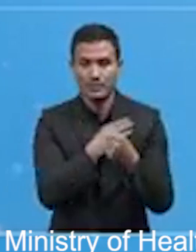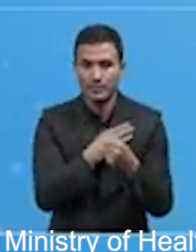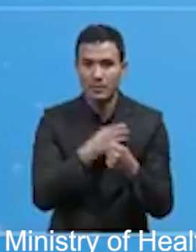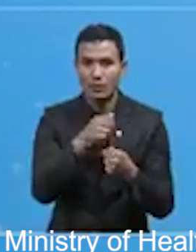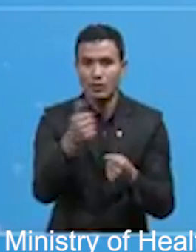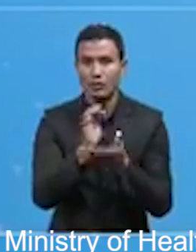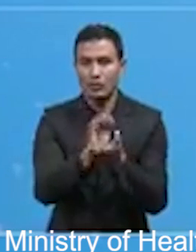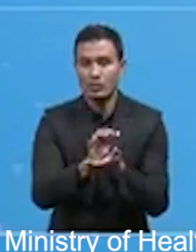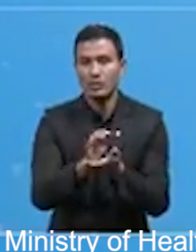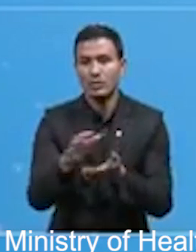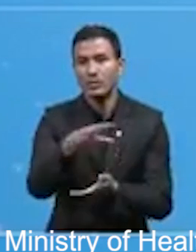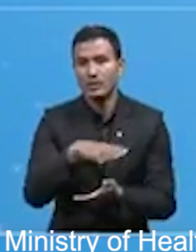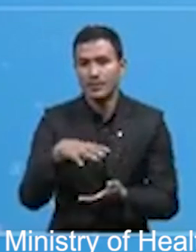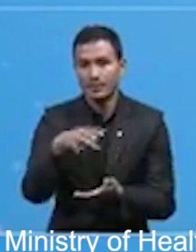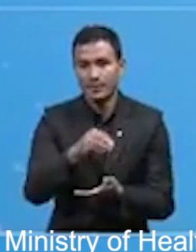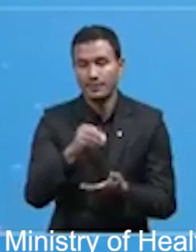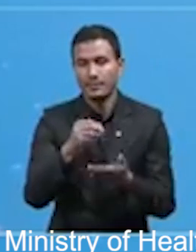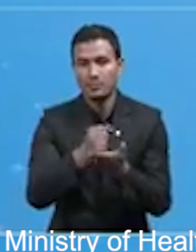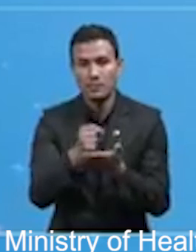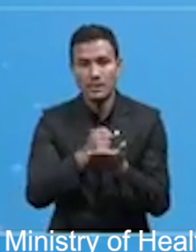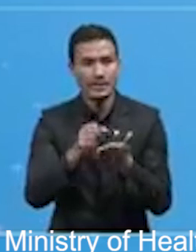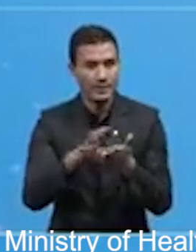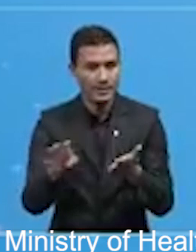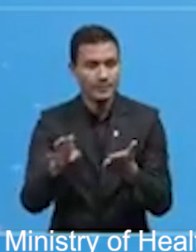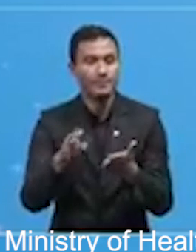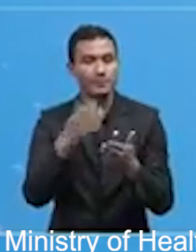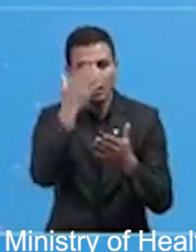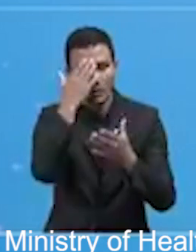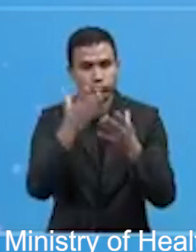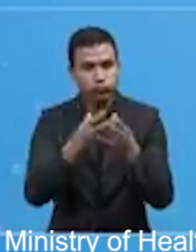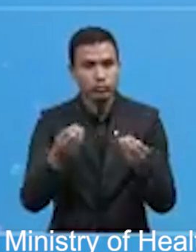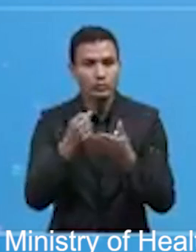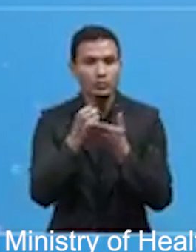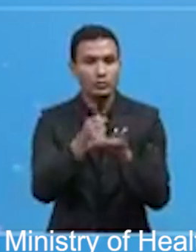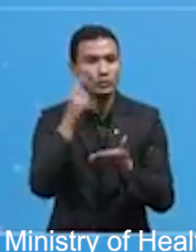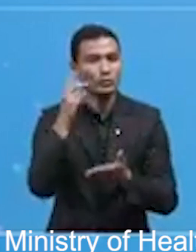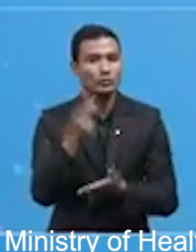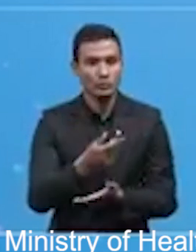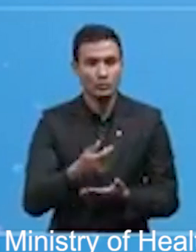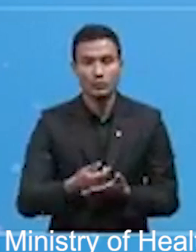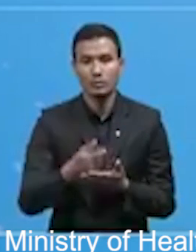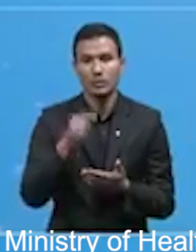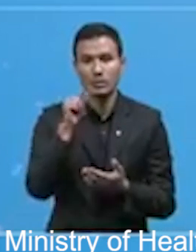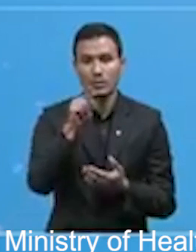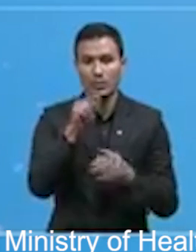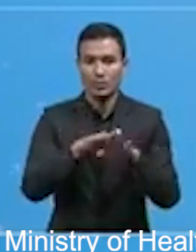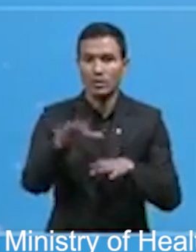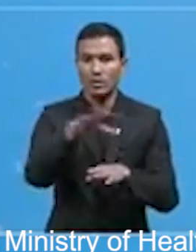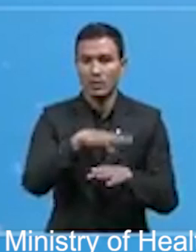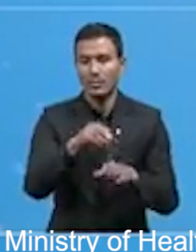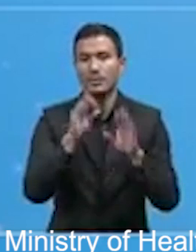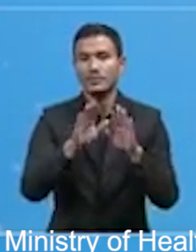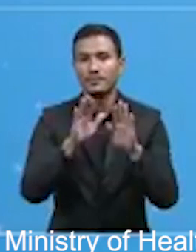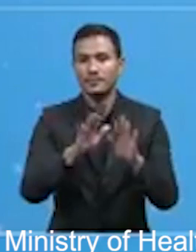तथा अन्य सहयोगी शुभेच्छुकहरूको प्रयासले नै निको हुनेहरूलाई सहज भएको छ। अत तपाईँहरू